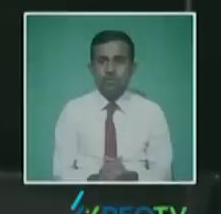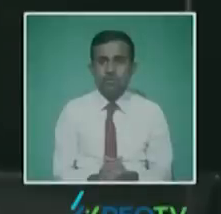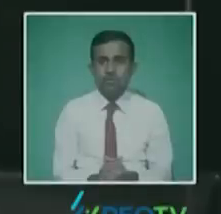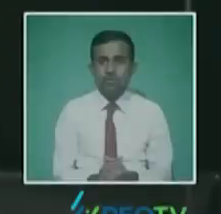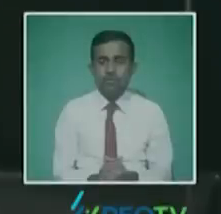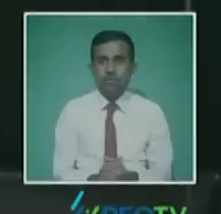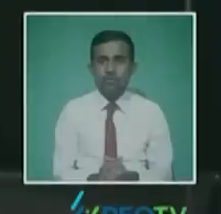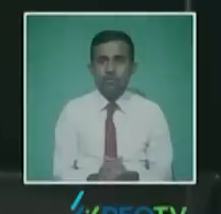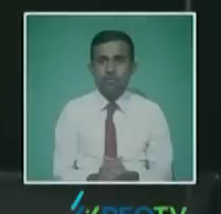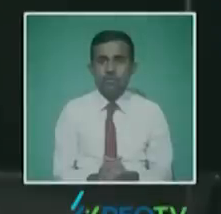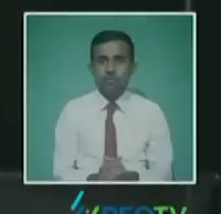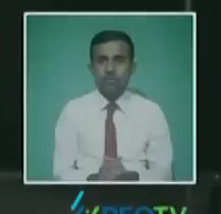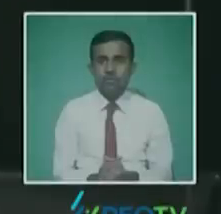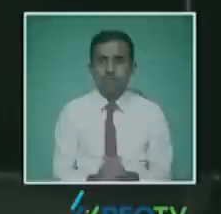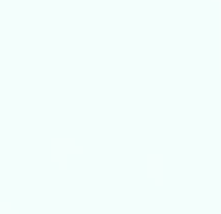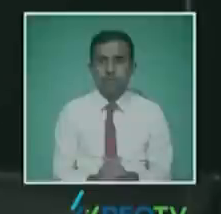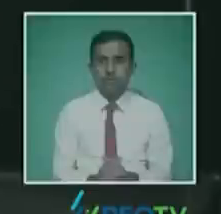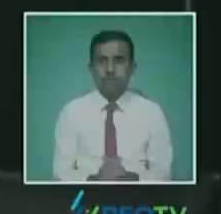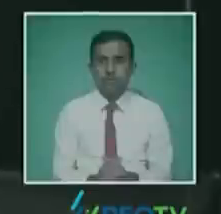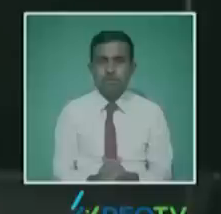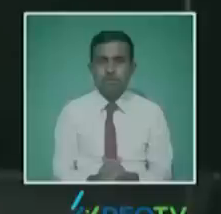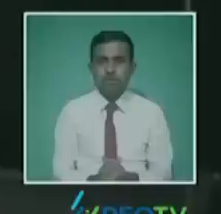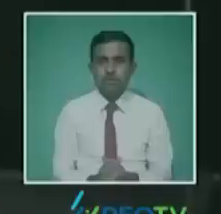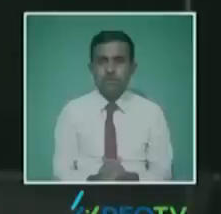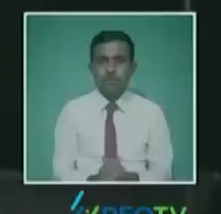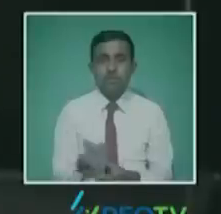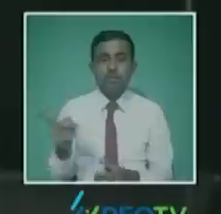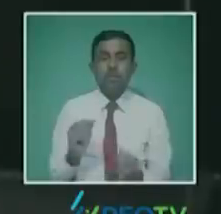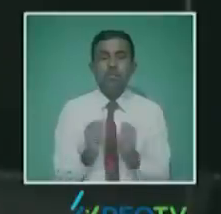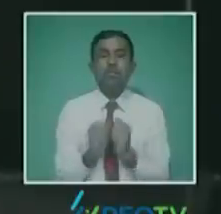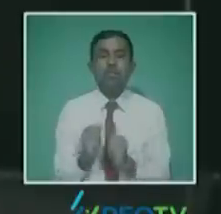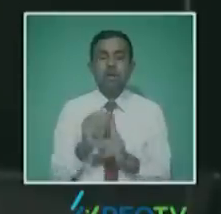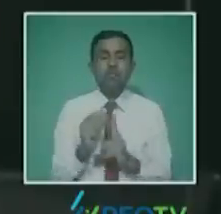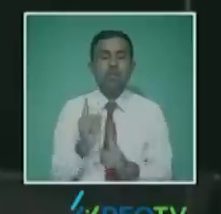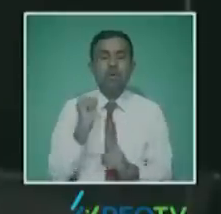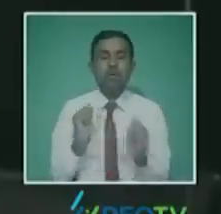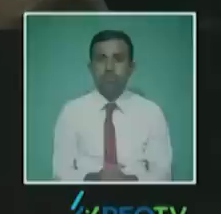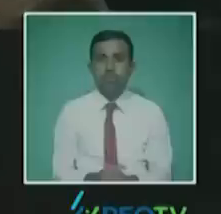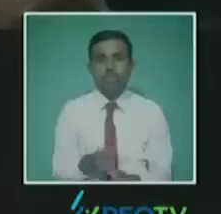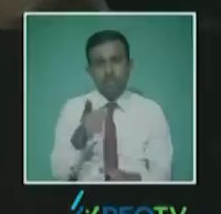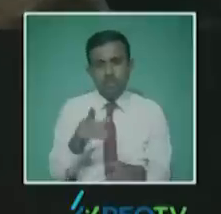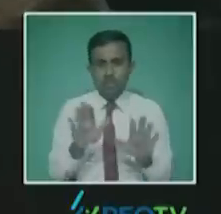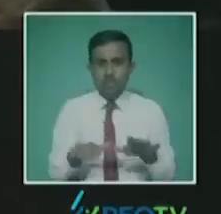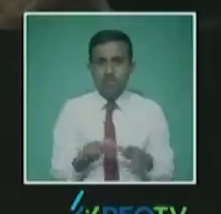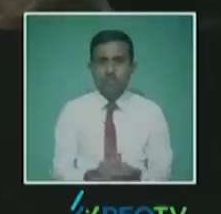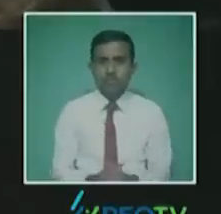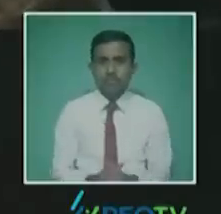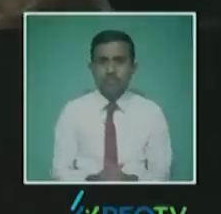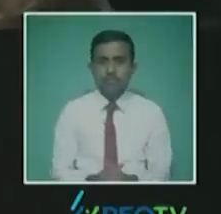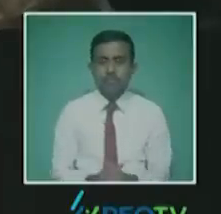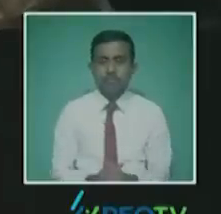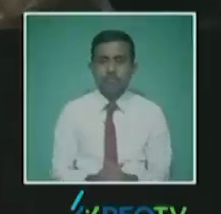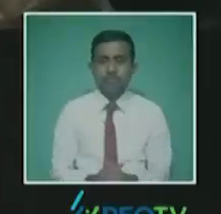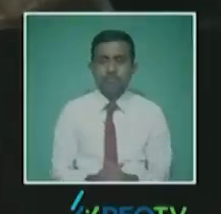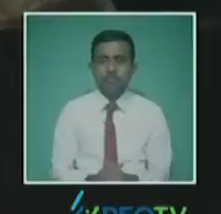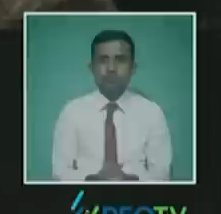කලවට්ටෝ කලවට්ටෝ එනවද මං කියන එක දැන් මෙයා මොනවද කරේ ඇමරිකාවේ මේක වලක් ගන්න මුකුත් නැහැ. දැන් අපේ මන්ත්‍රීතුමා කතා